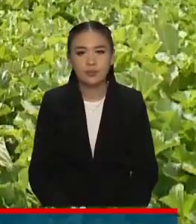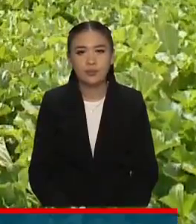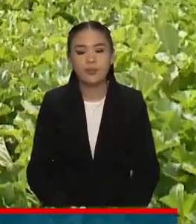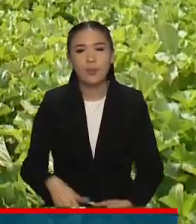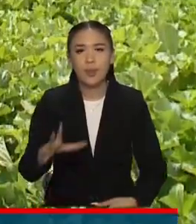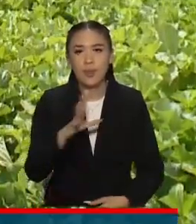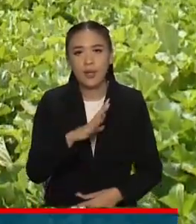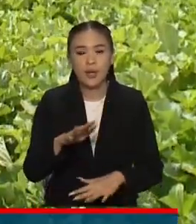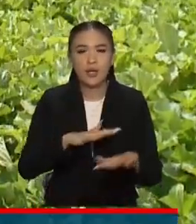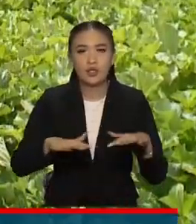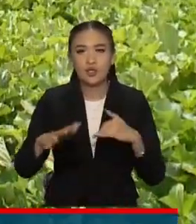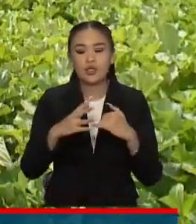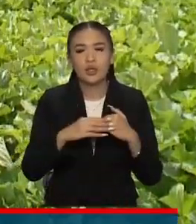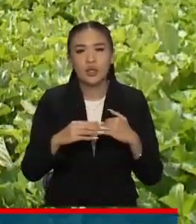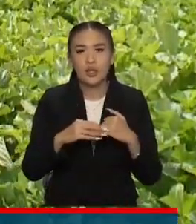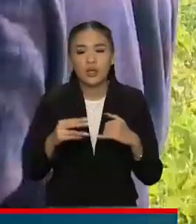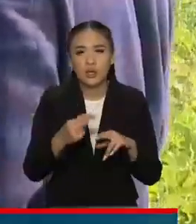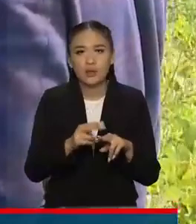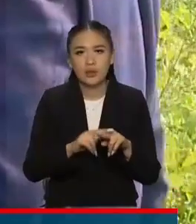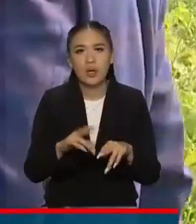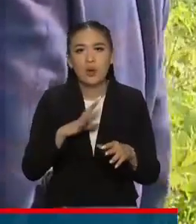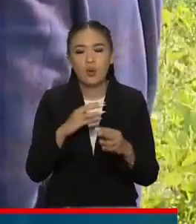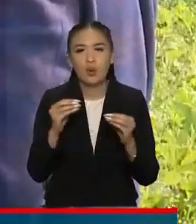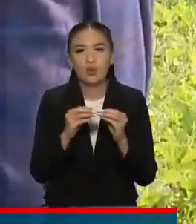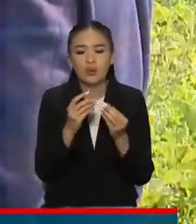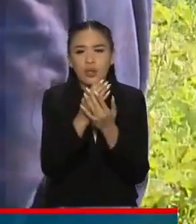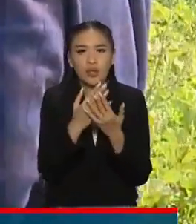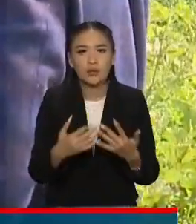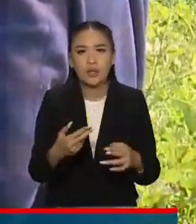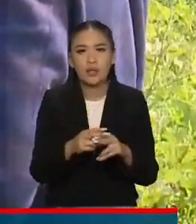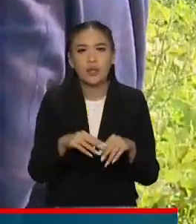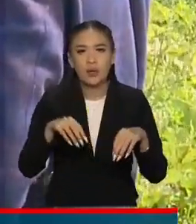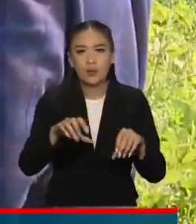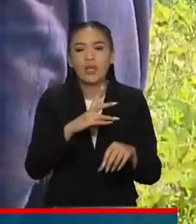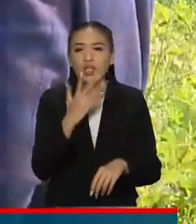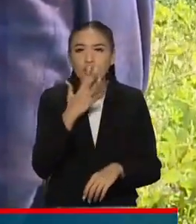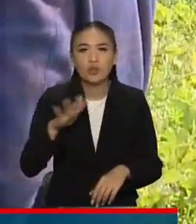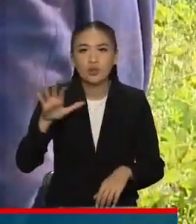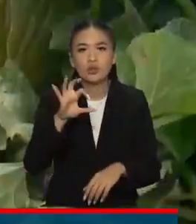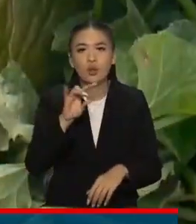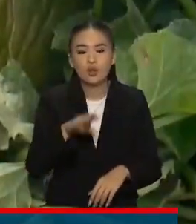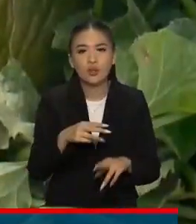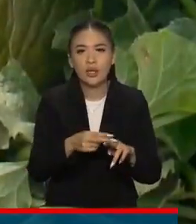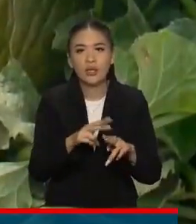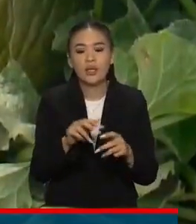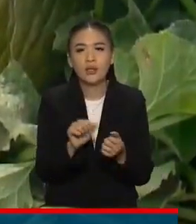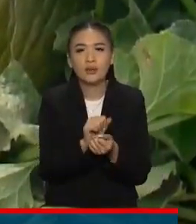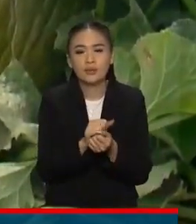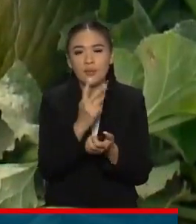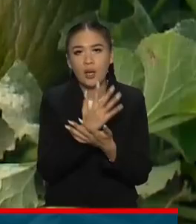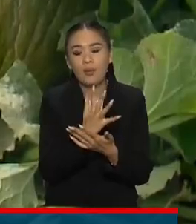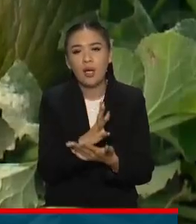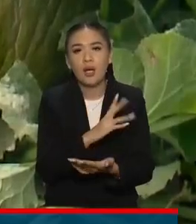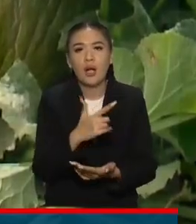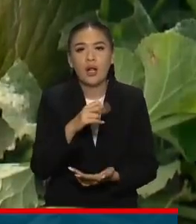Қараултөбедегі алқапқа жергілікті ғалымдар биыл қауынның 10 түрін еккен. Оның көбі шетелдік сұрыптар. Сыр топырағына егілген израильдік және